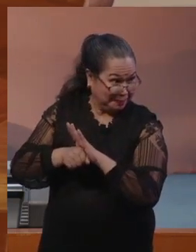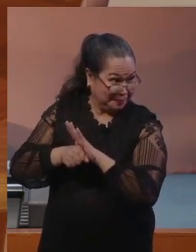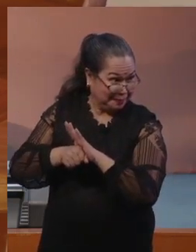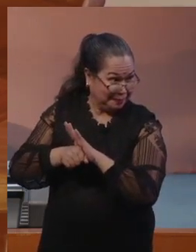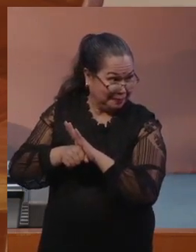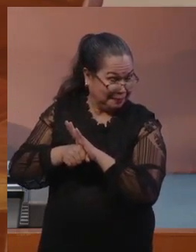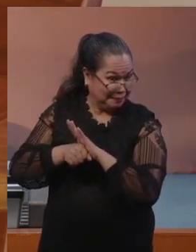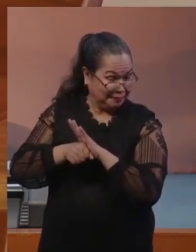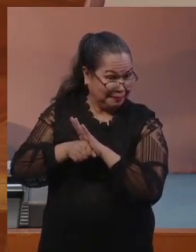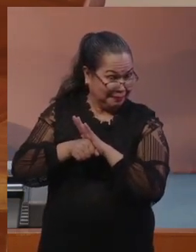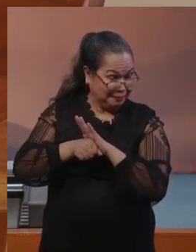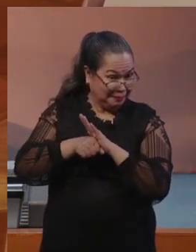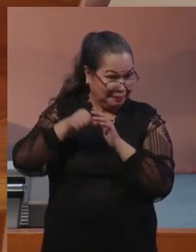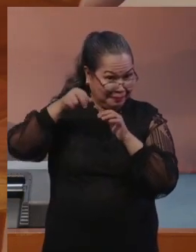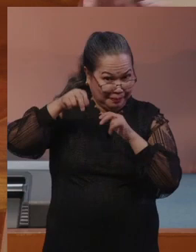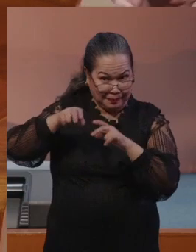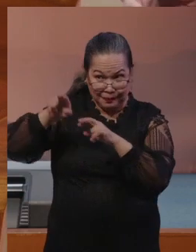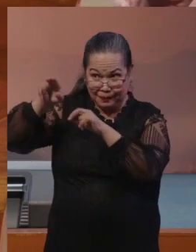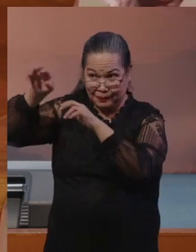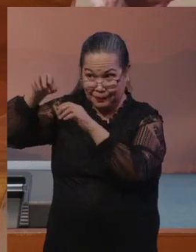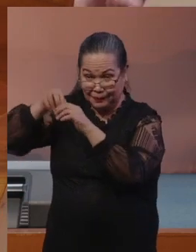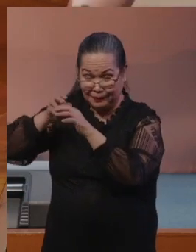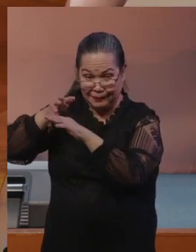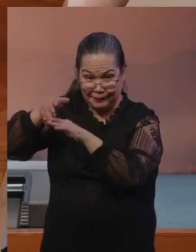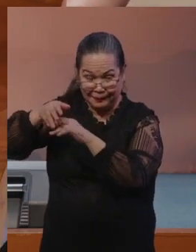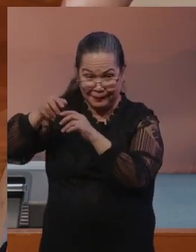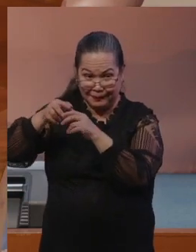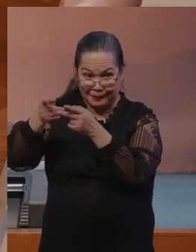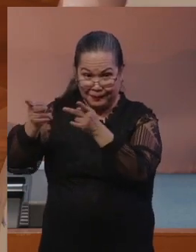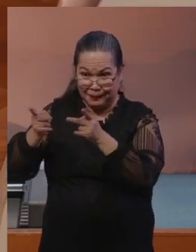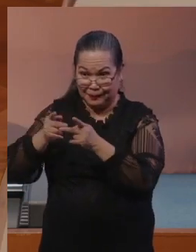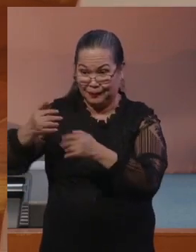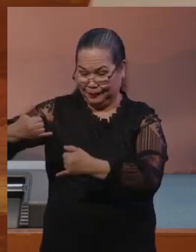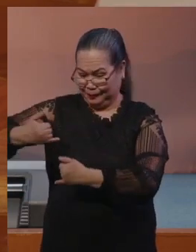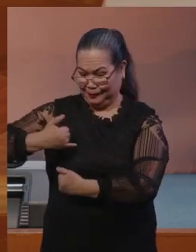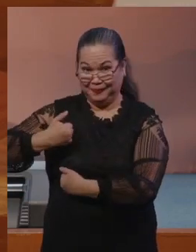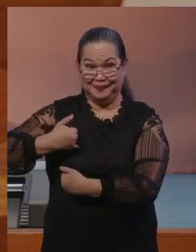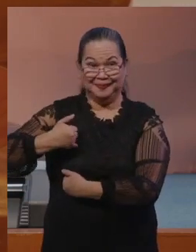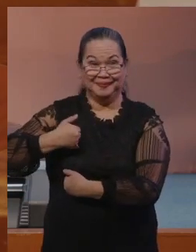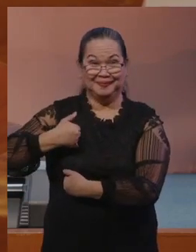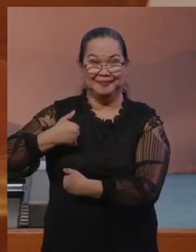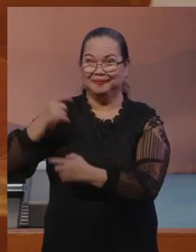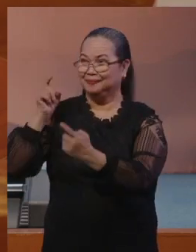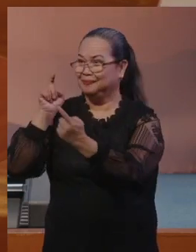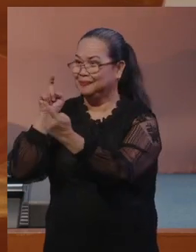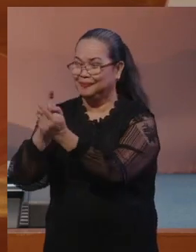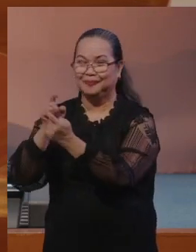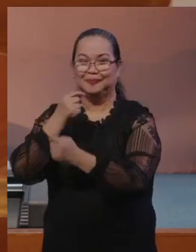They came down from the hills and passed over and came to Joshua the son of Nun.